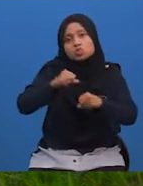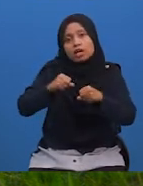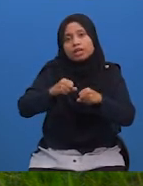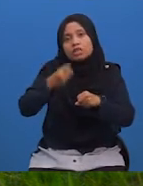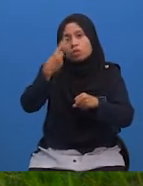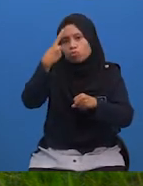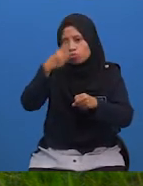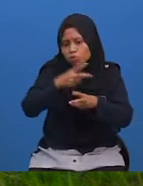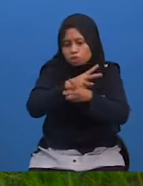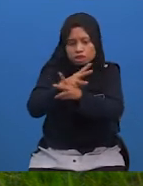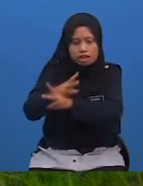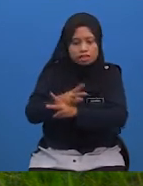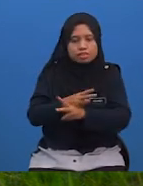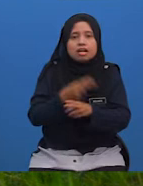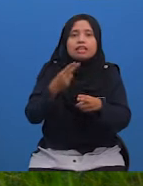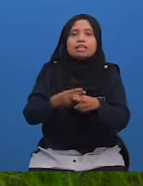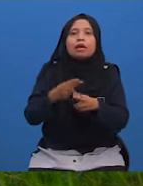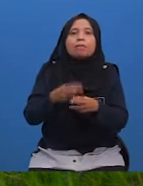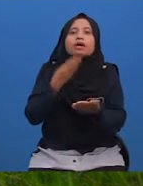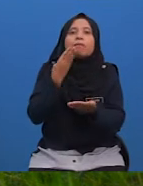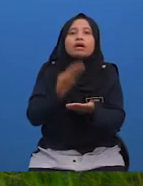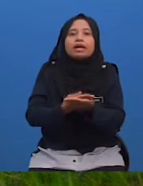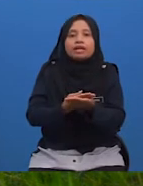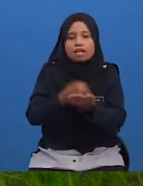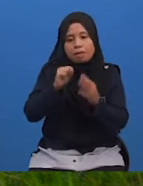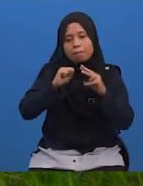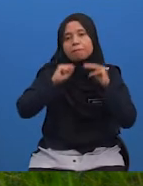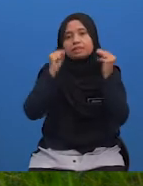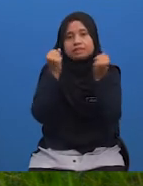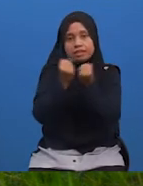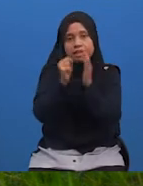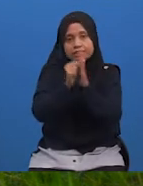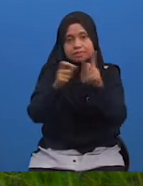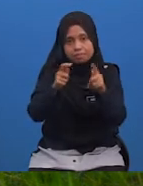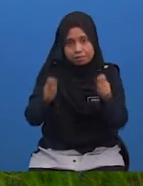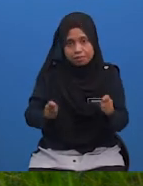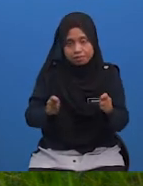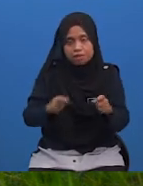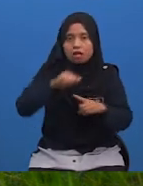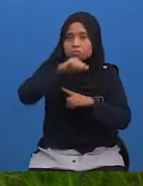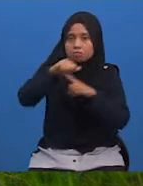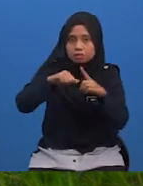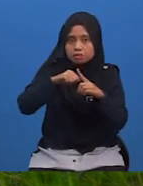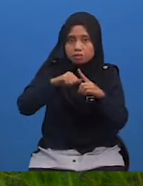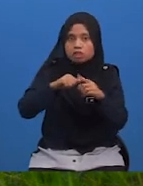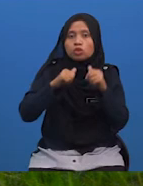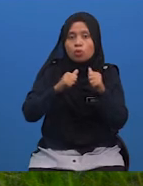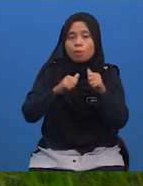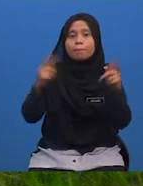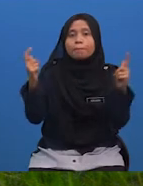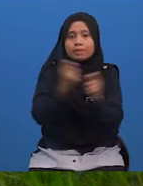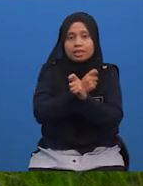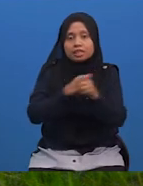demi menjaga nama baik masyarakat setempat. Apabila menyertai pertandingan dan